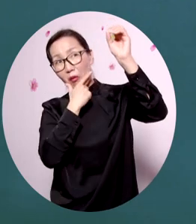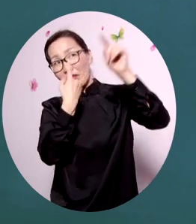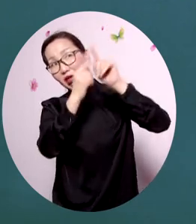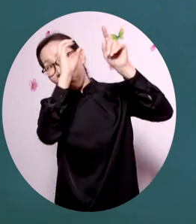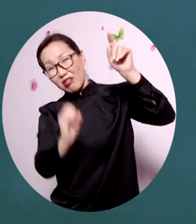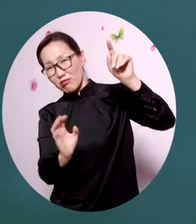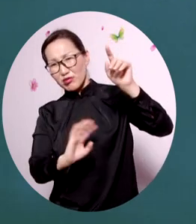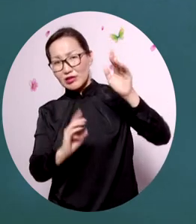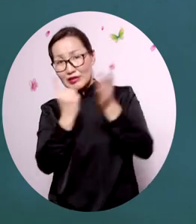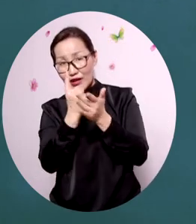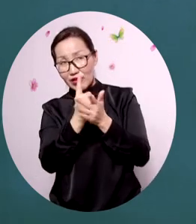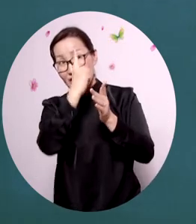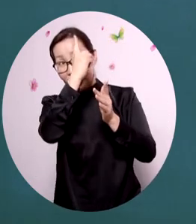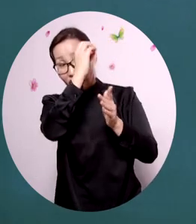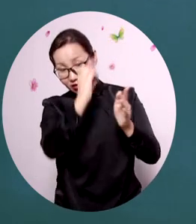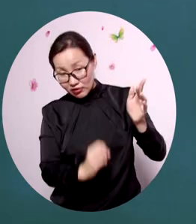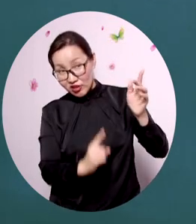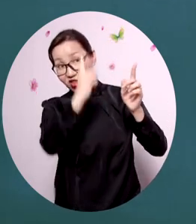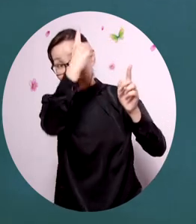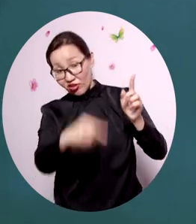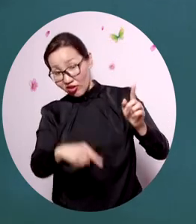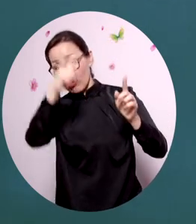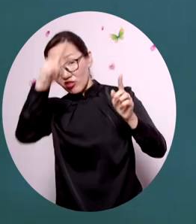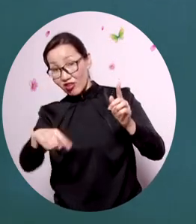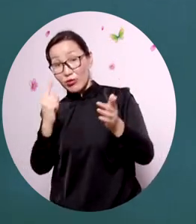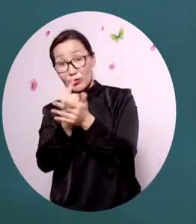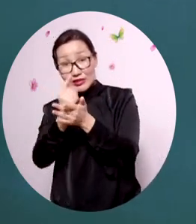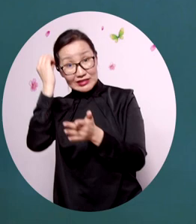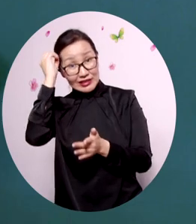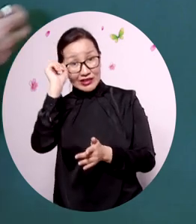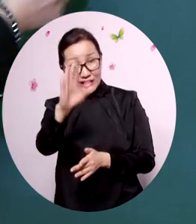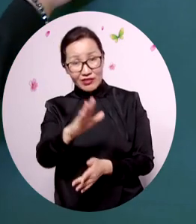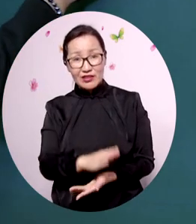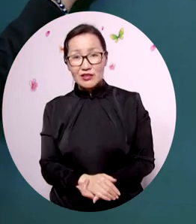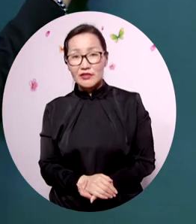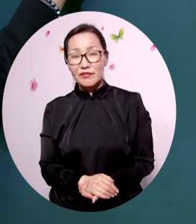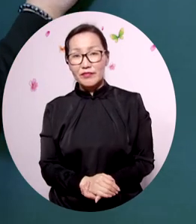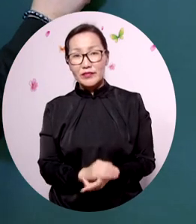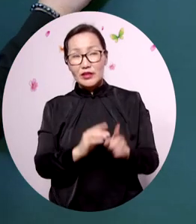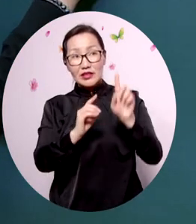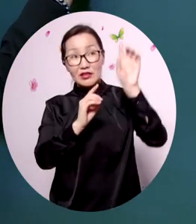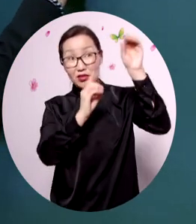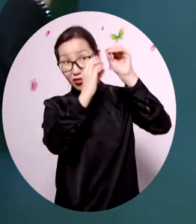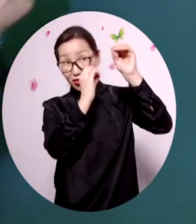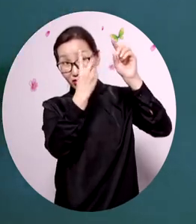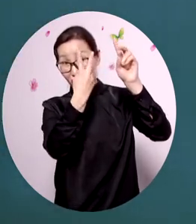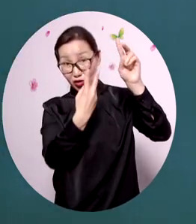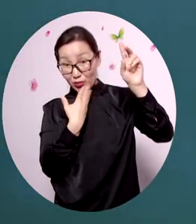Тэгвэл ингэж болохгүй шүү. Заавал нэг нэгээр нь болох хэрэгтэй. 2-т 4 маань багтахгүй байгаа учраас мөн тэгэр